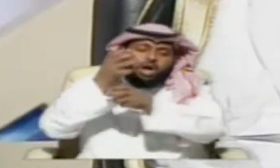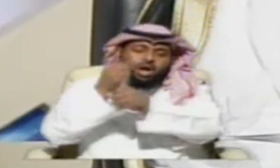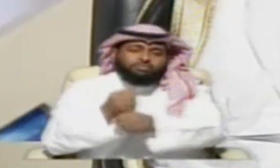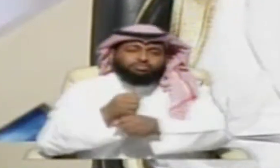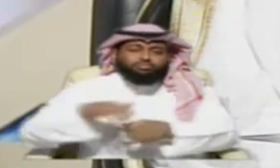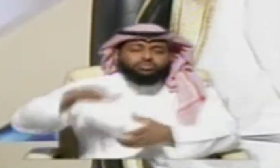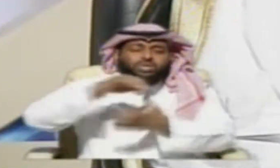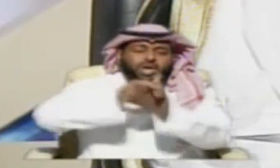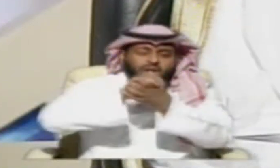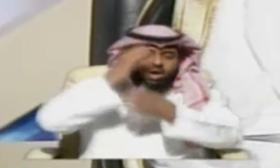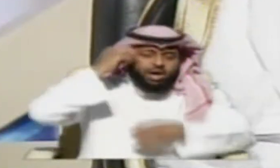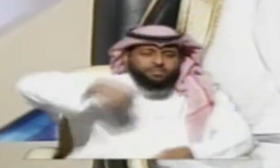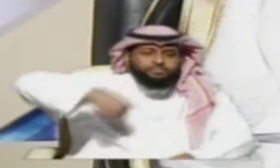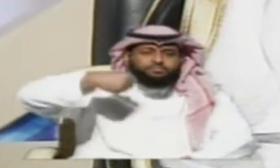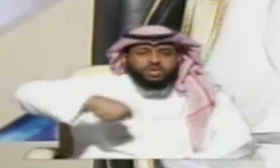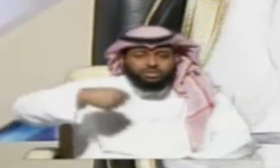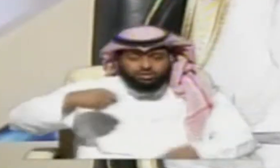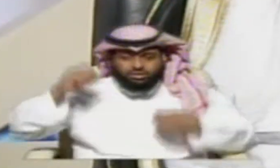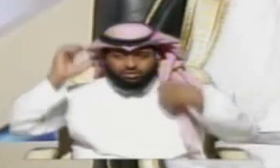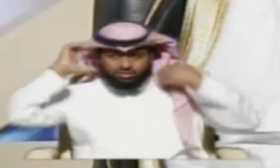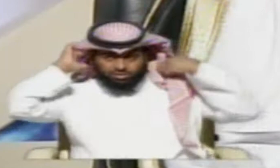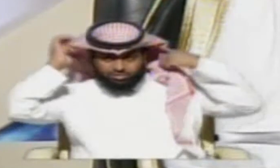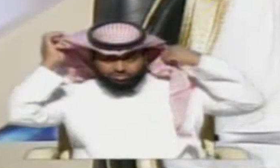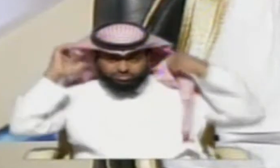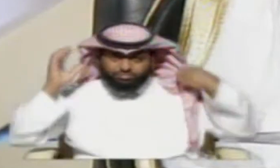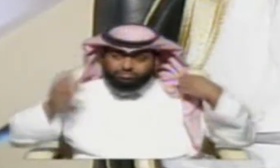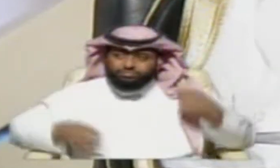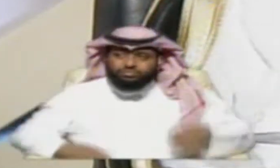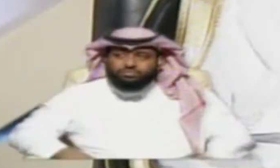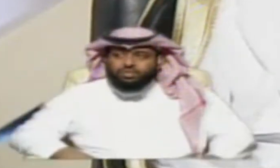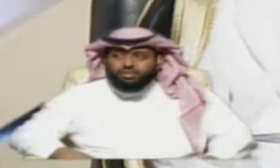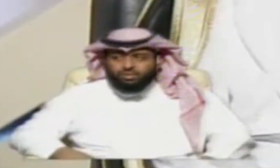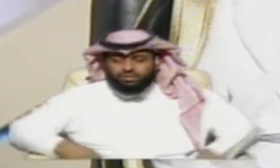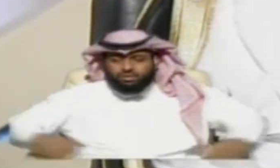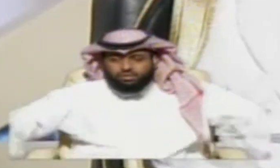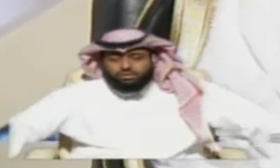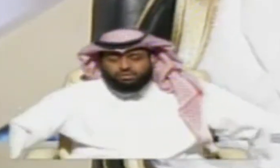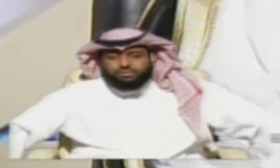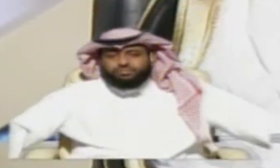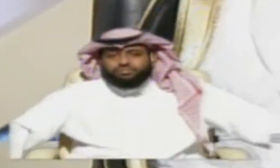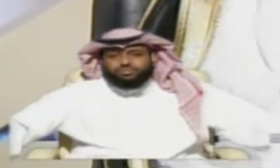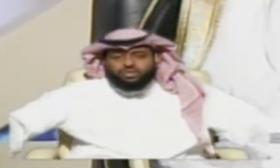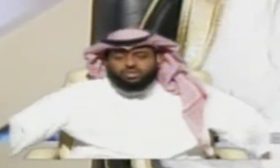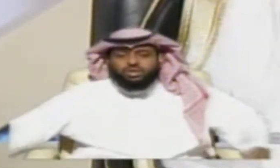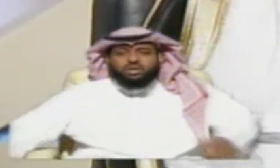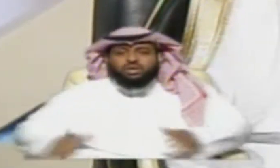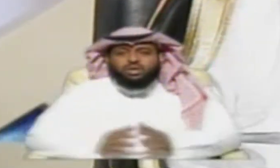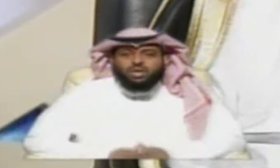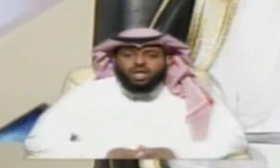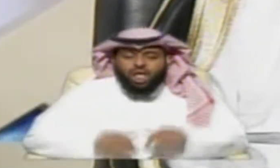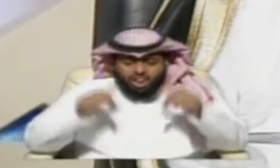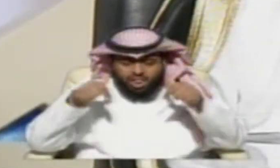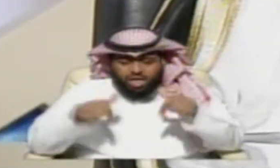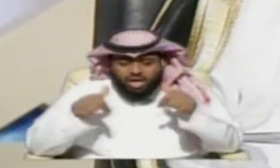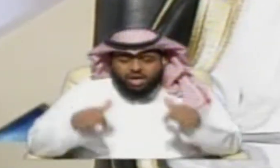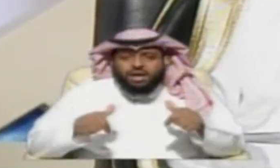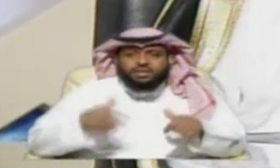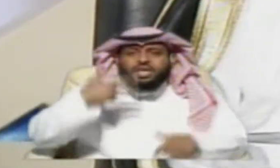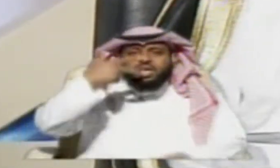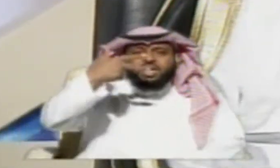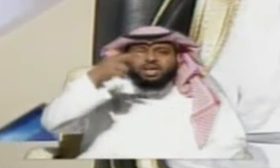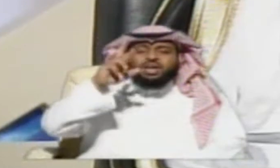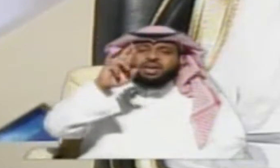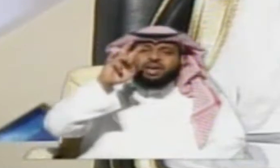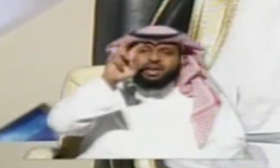الأنبياء والمرسلين نبينا محمد وعلى آله وصحبه أجمعين. أما بعد، فما يجري الآن في الأرض